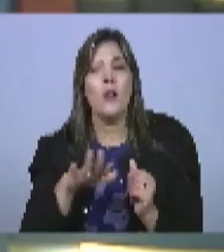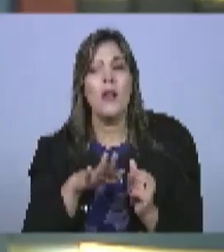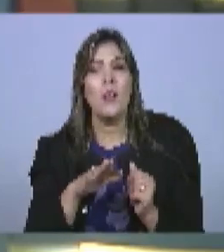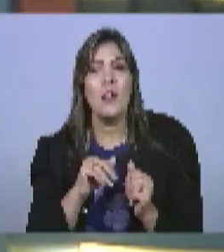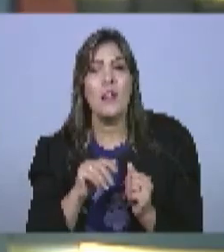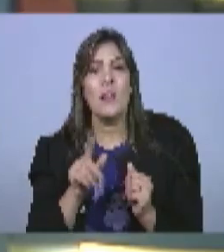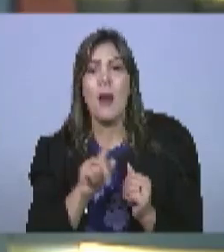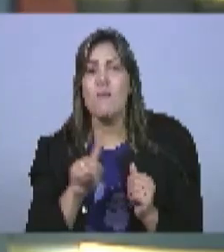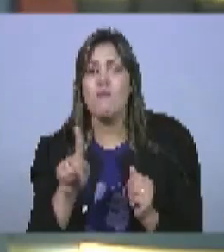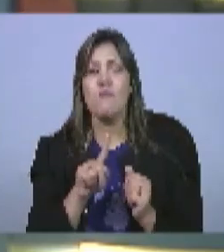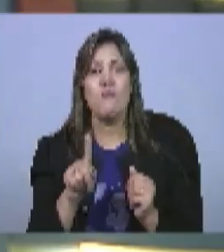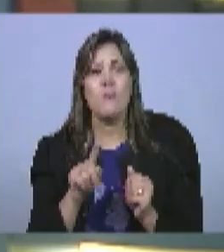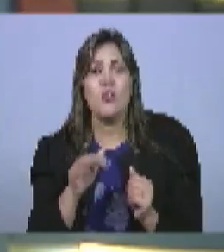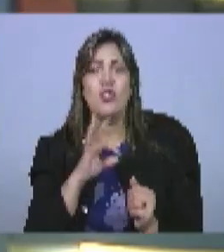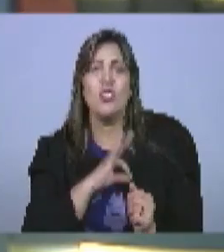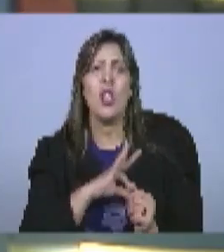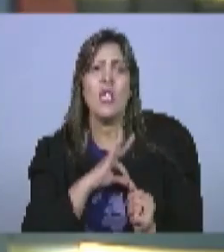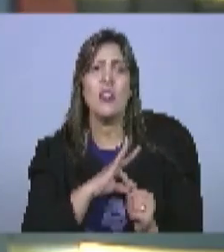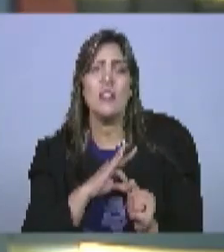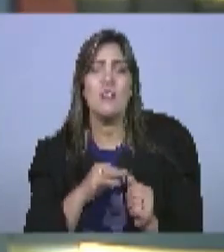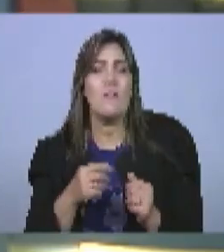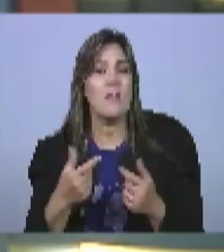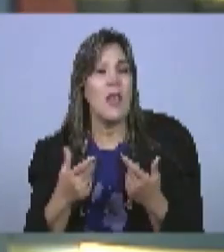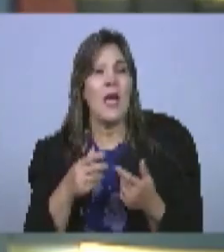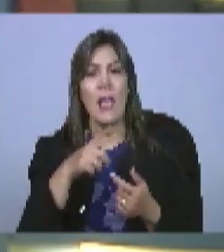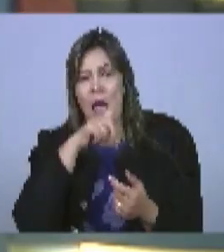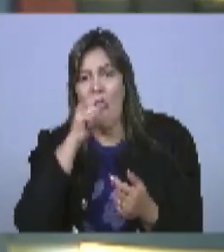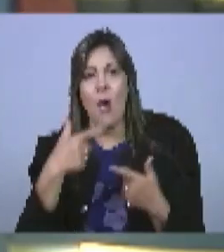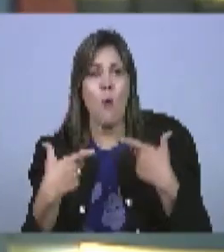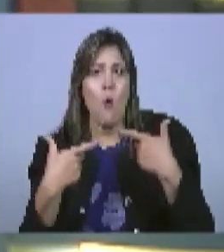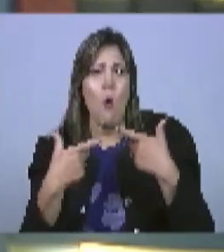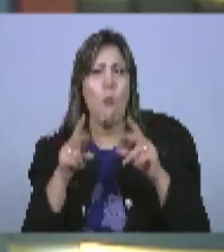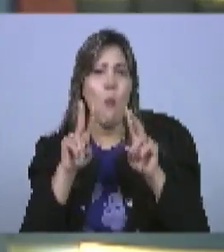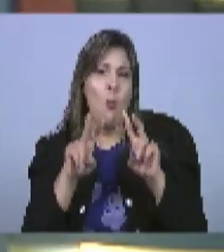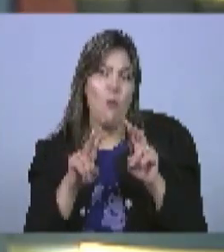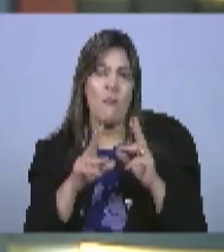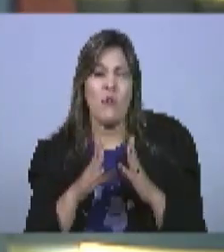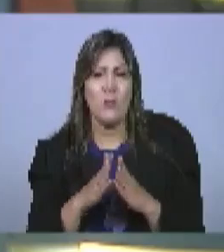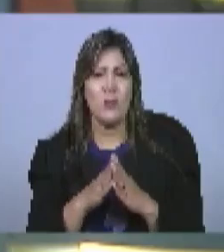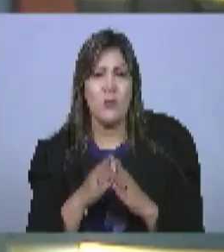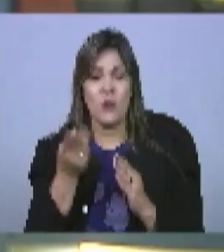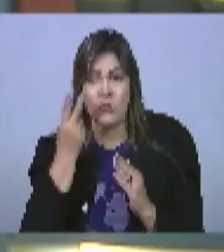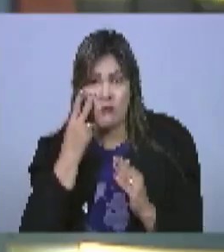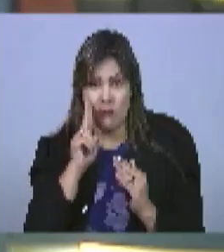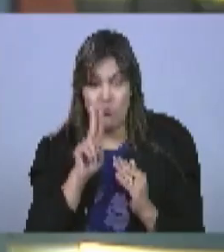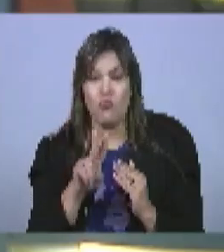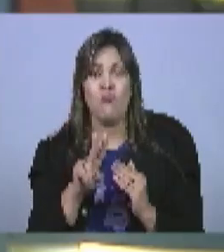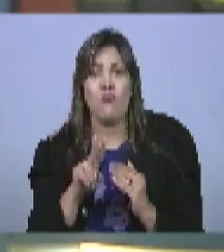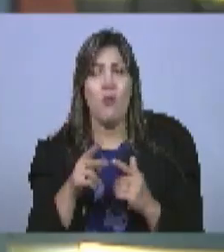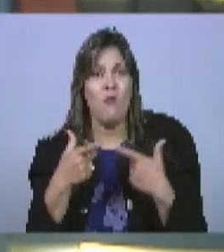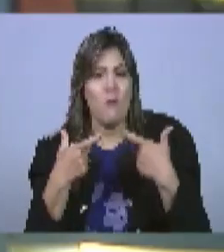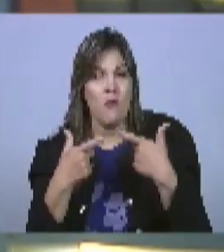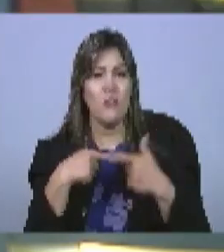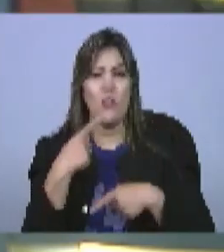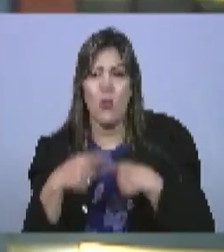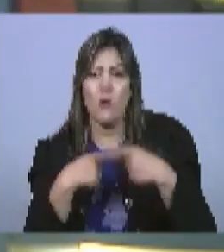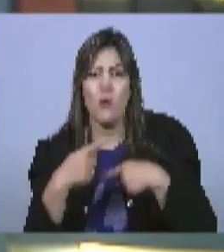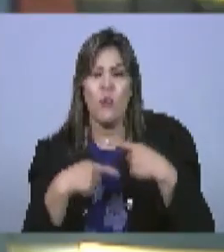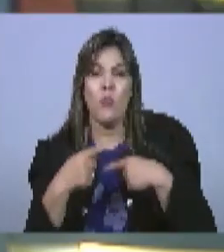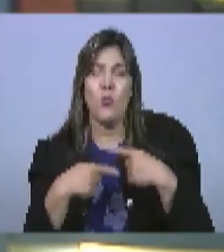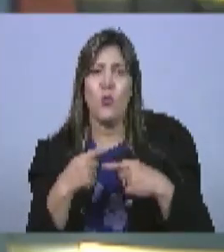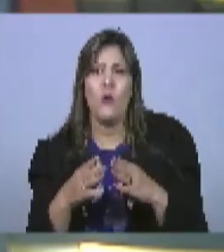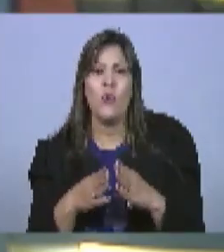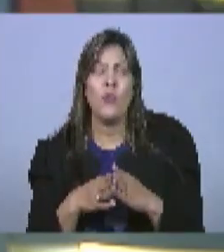ليس في صالح انهاء الصراعات داخل المنطقه واحنا شايفين الصراعات كل يوم بتاخد ابعاد